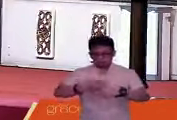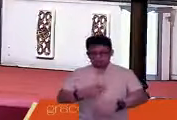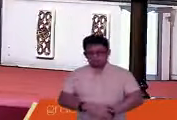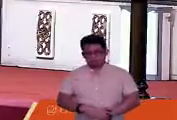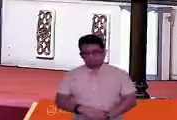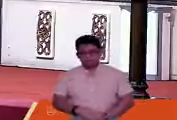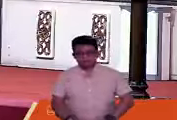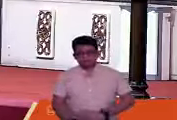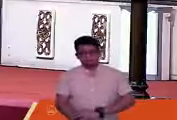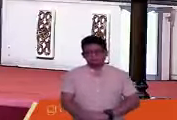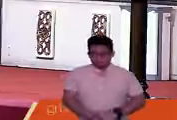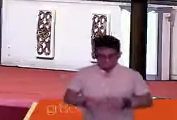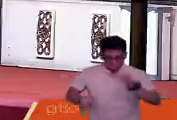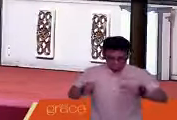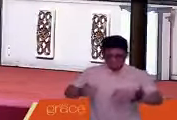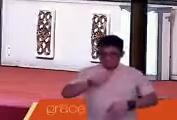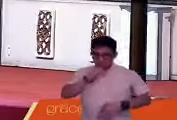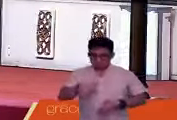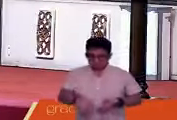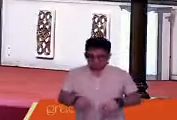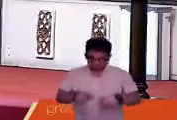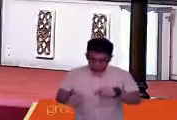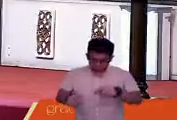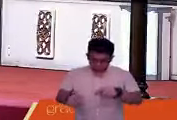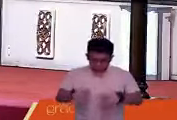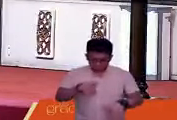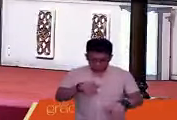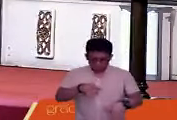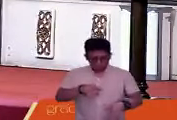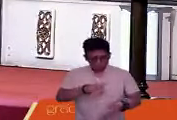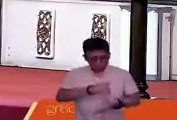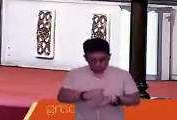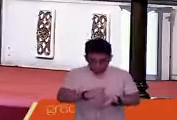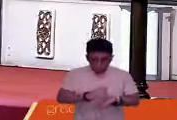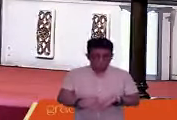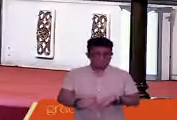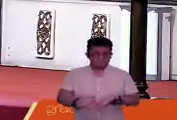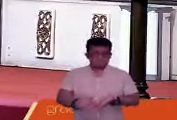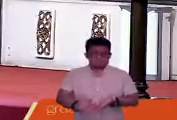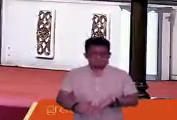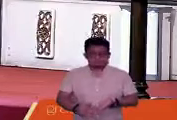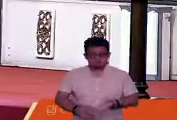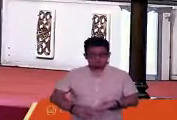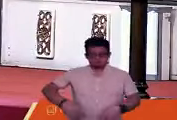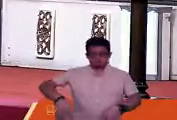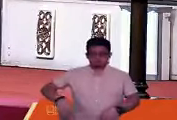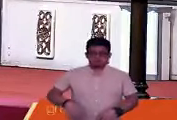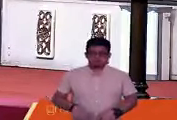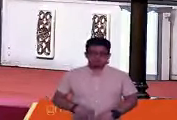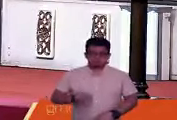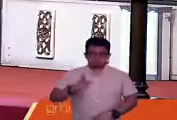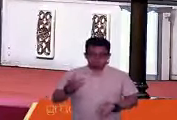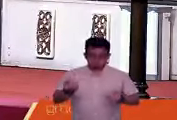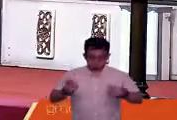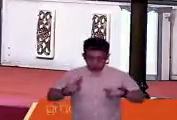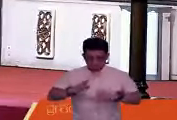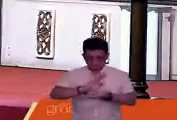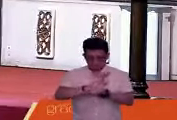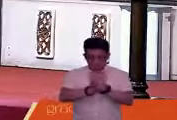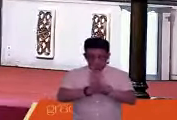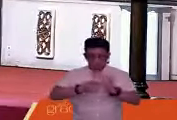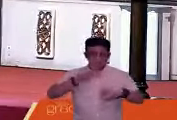Nadunggan mo karon, wala ni mo i-practice, mga kaigsoonan. Wala ni mo sabta, wala ni mo i-apply sa imong kinabuhi, nalimta